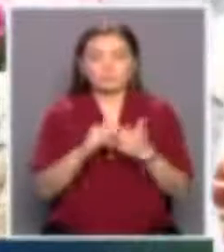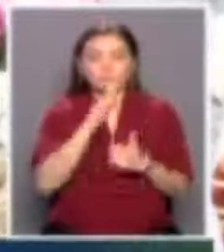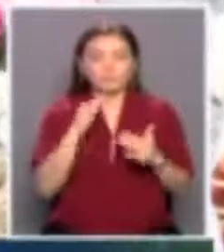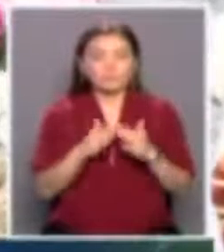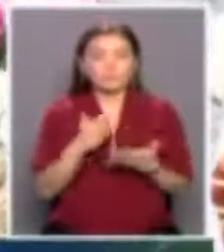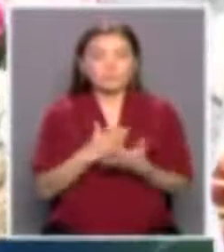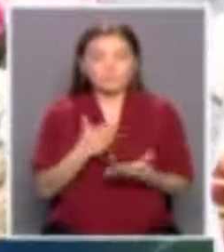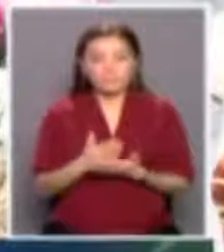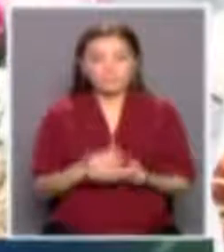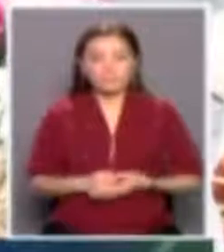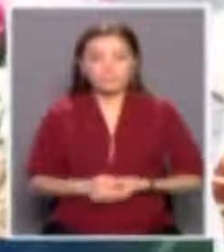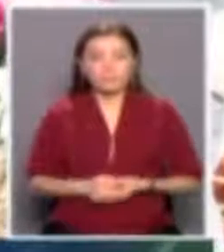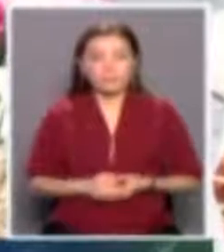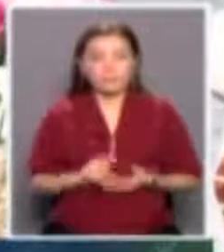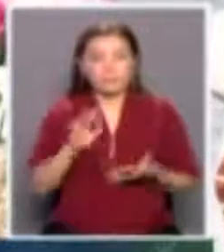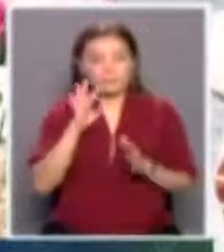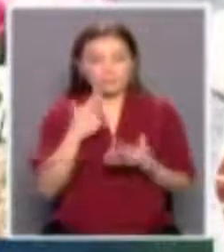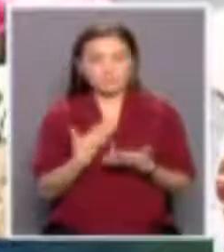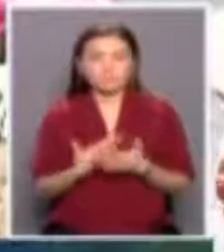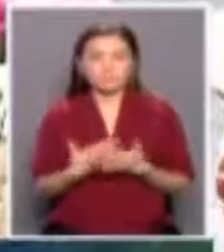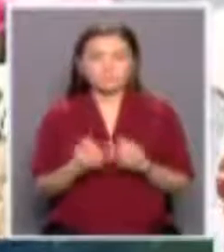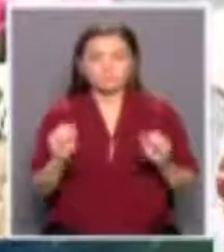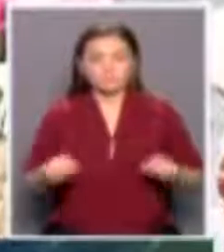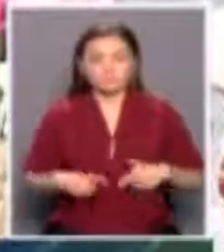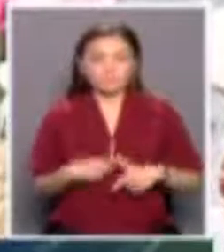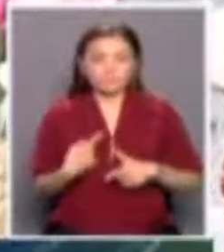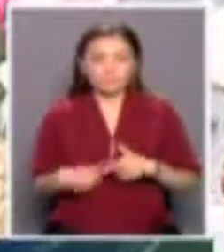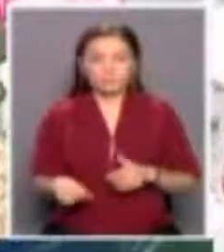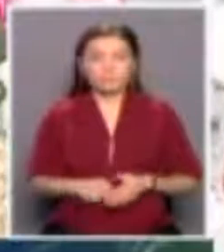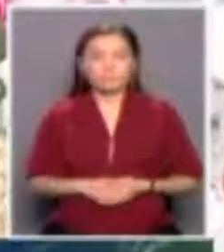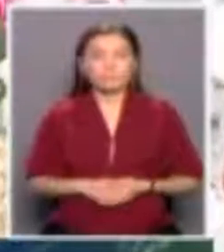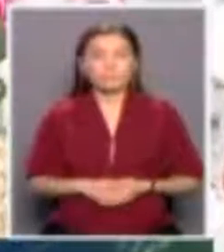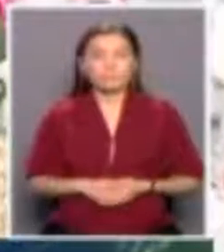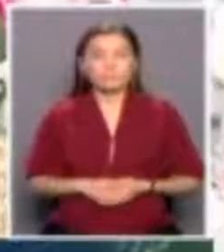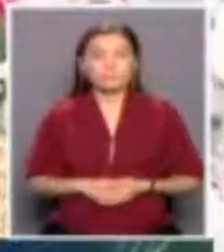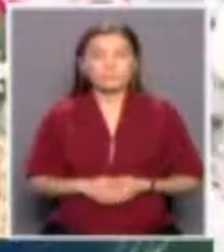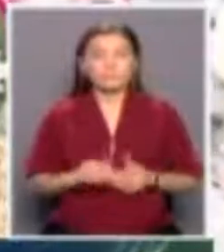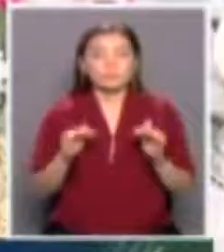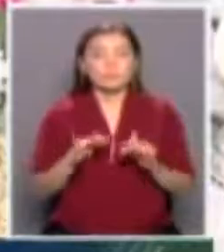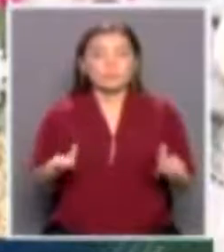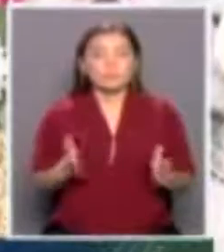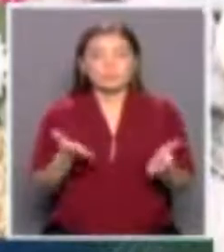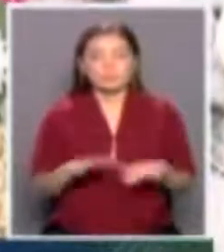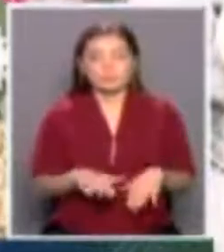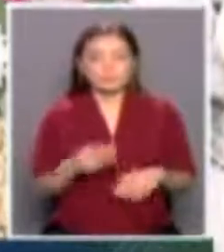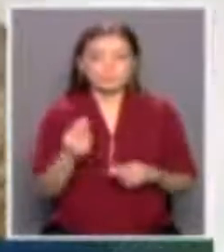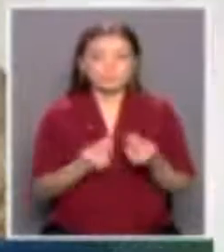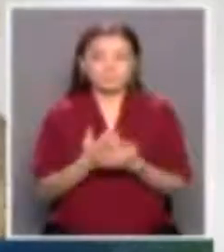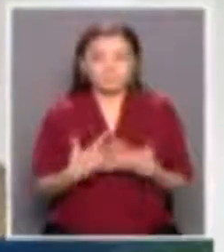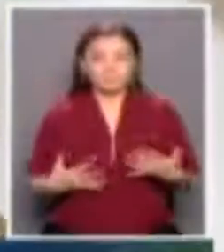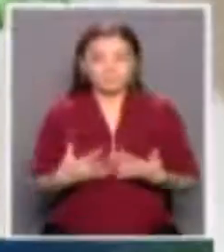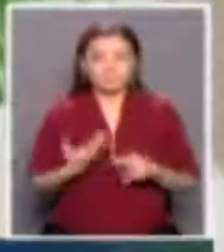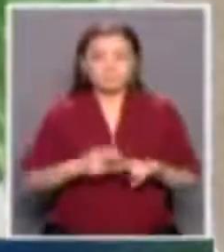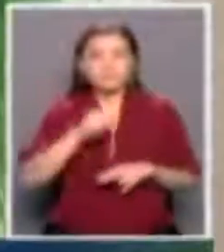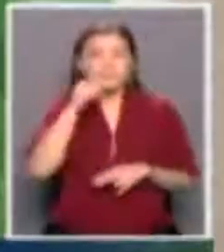адамның үйінде болады. Жылтырақтар мысалға, болмаса жаңағы шыршадан, былтырғы шыршадан қалған мынандай ойыншықтар.